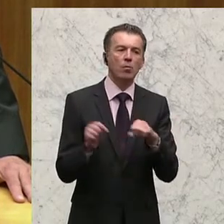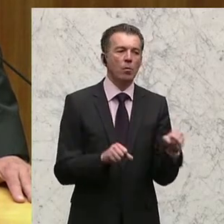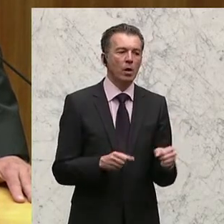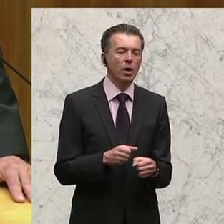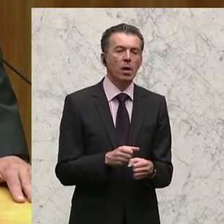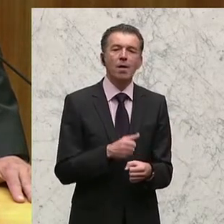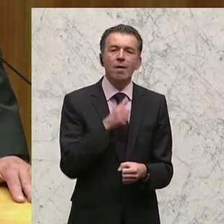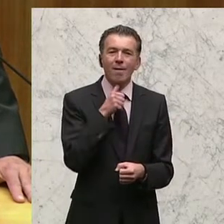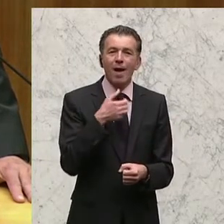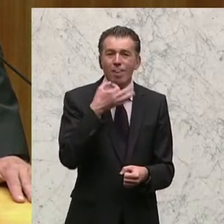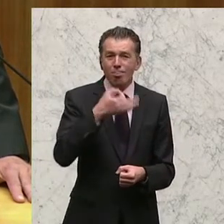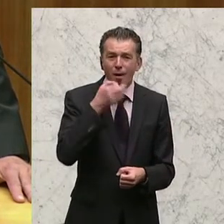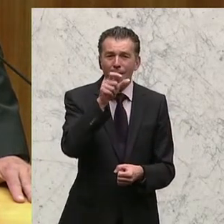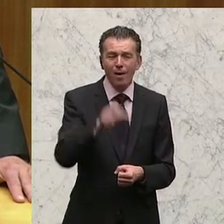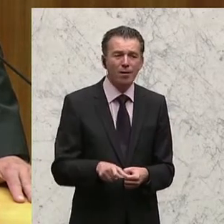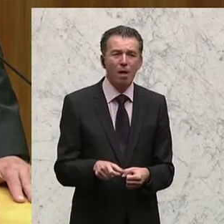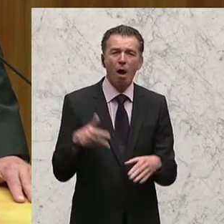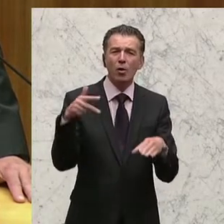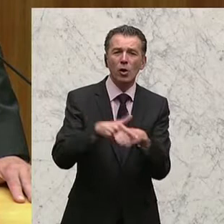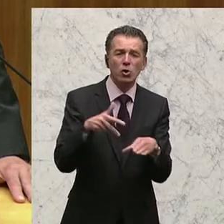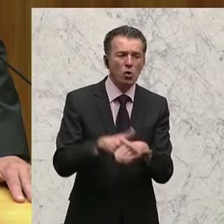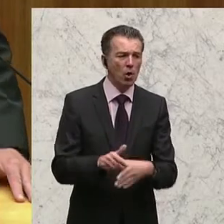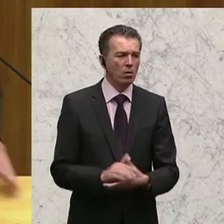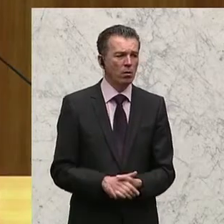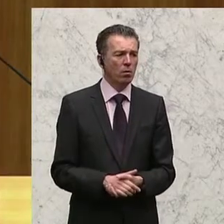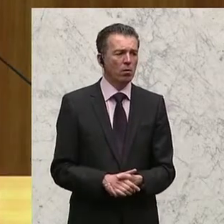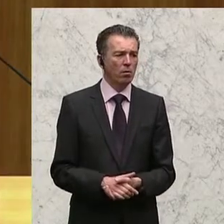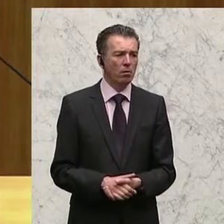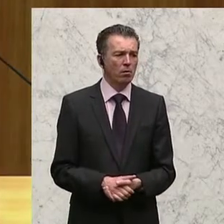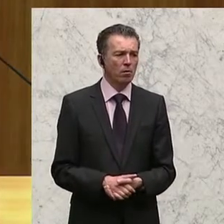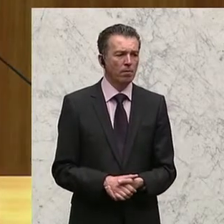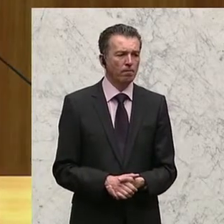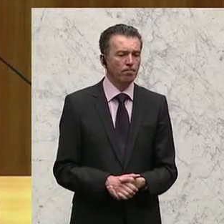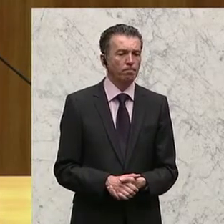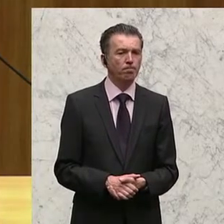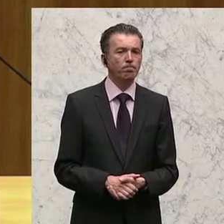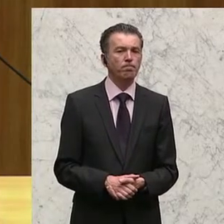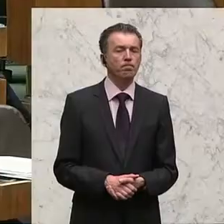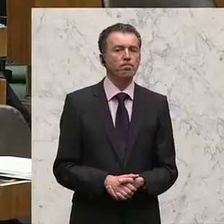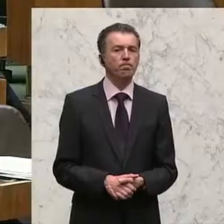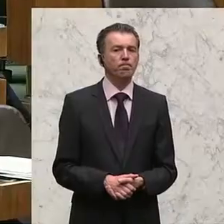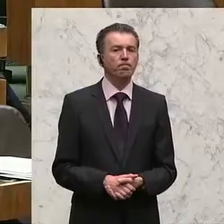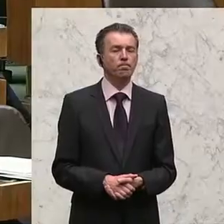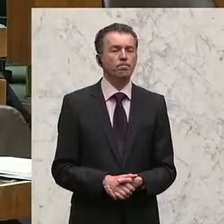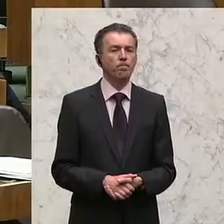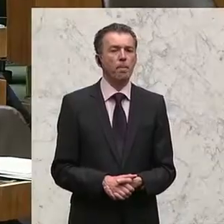kein Redner hier bei seinen Worten gestört wird. Und wenn wir,